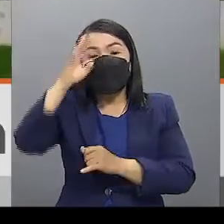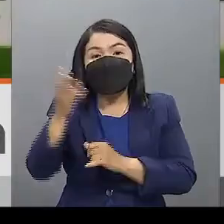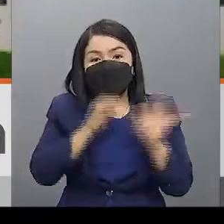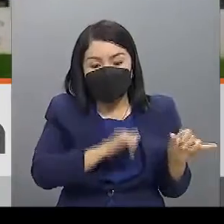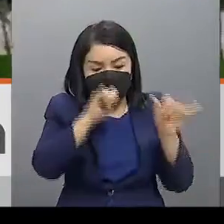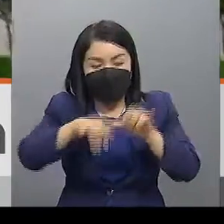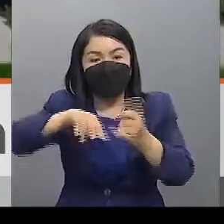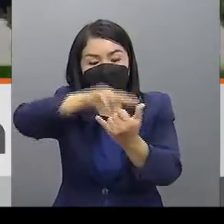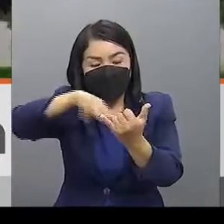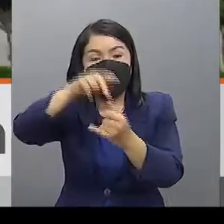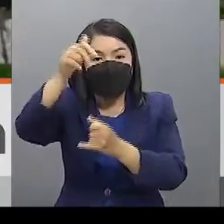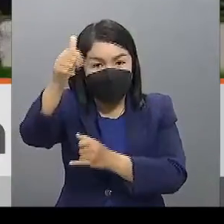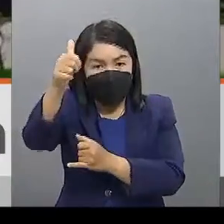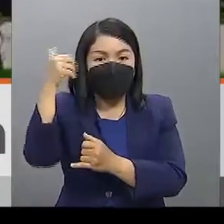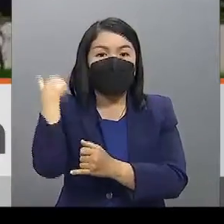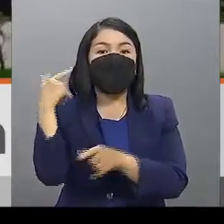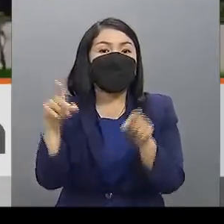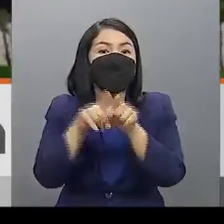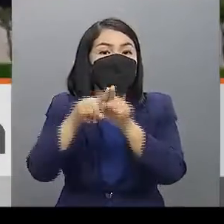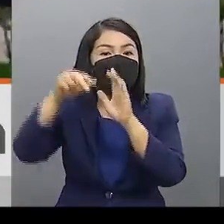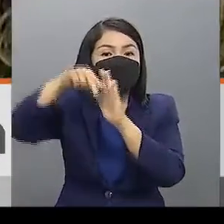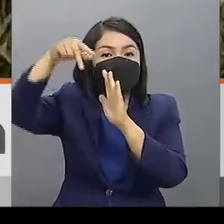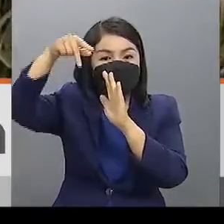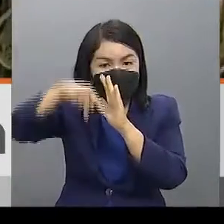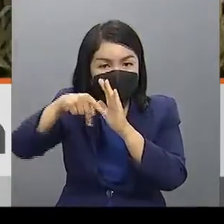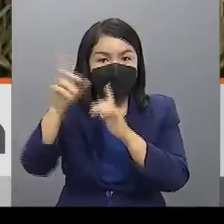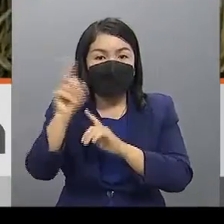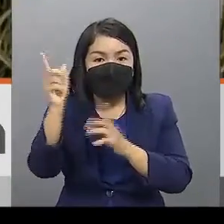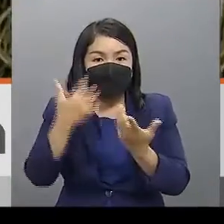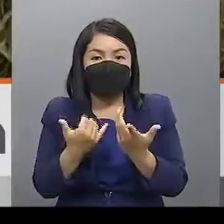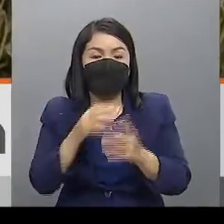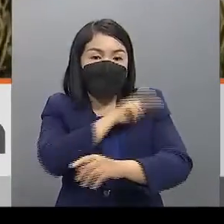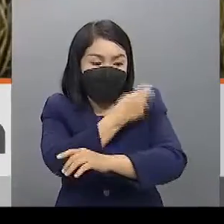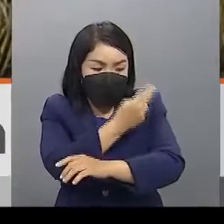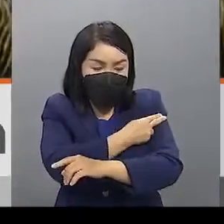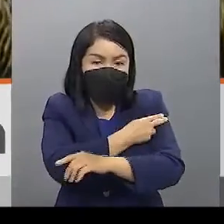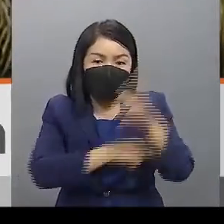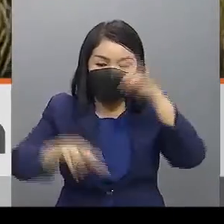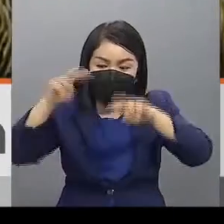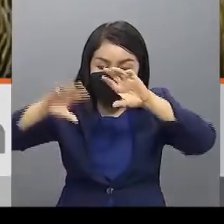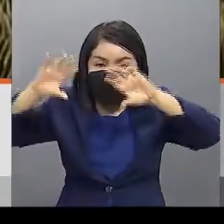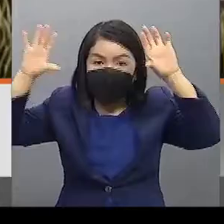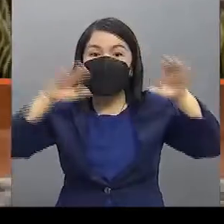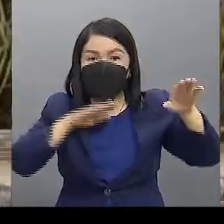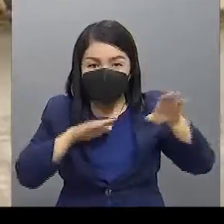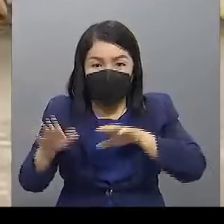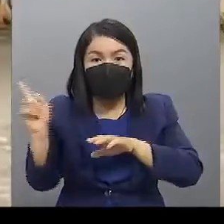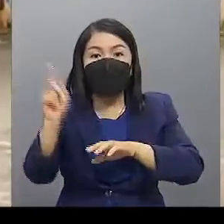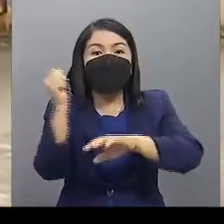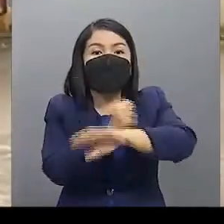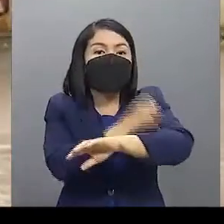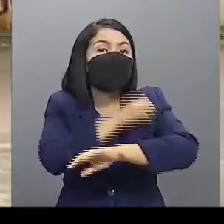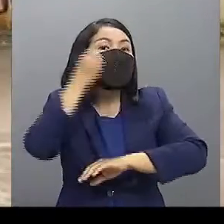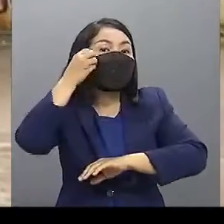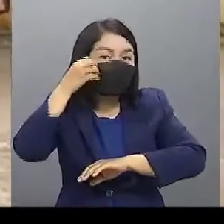ช่นเดียวกับที่จังหวัดแพร่ฝ่ายปกครองท้องถิ่นสาธารณสุขเตรียมความพร้อมรับการกลับมาของกลุ่มแรงงานโด